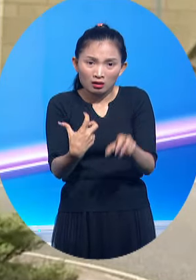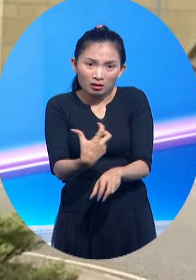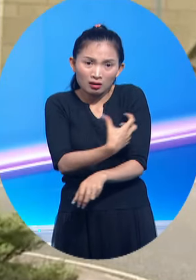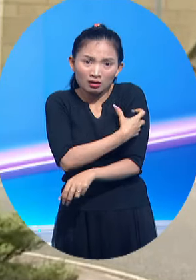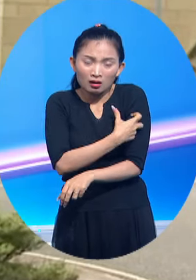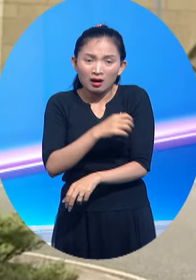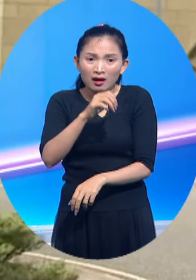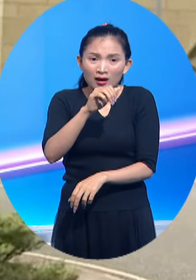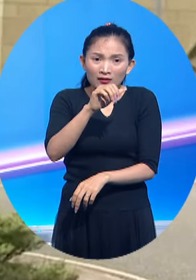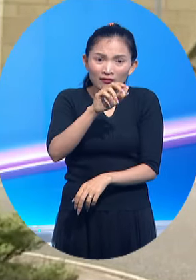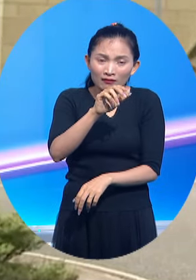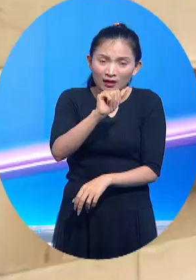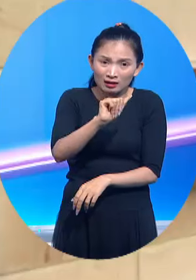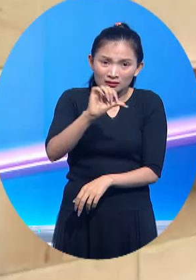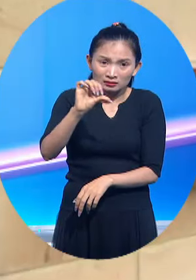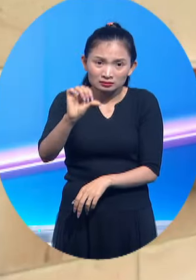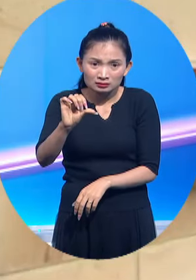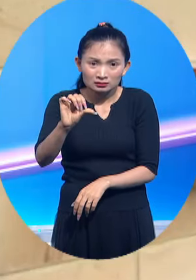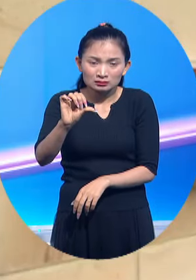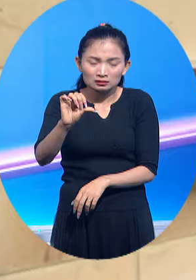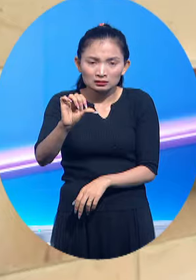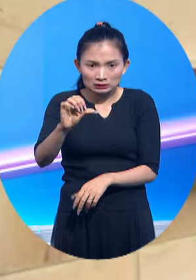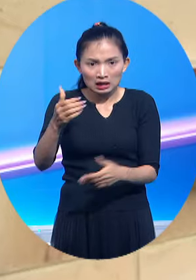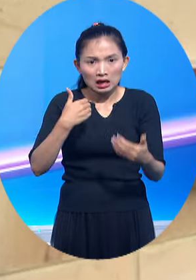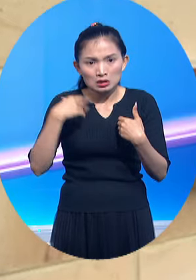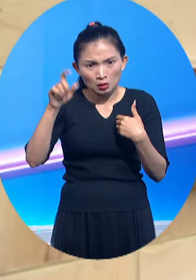với hội chứng giảm tiểu cầu. Hãng nhấn mạnh quyết định thu hồi